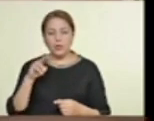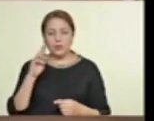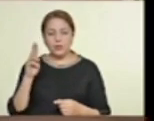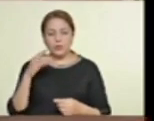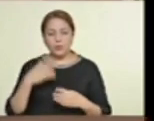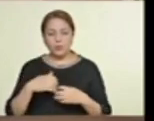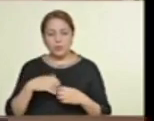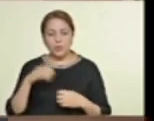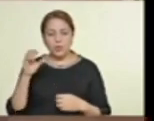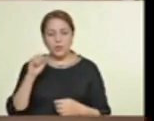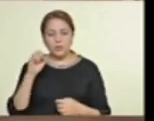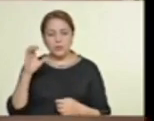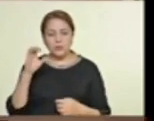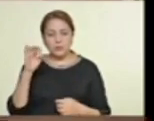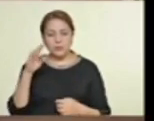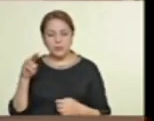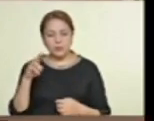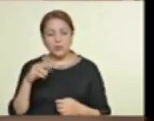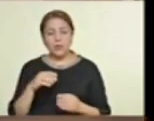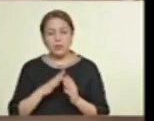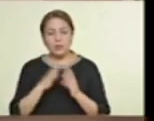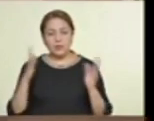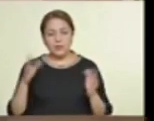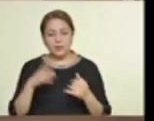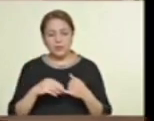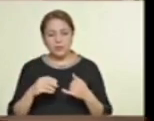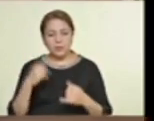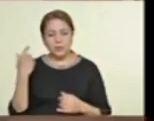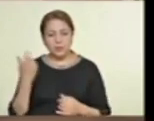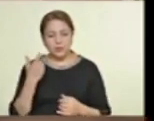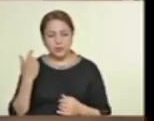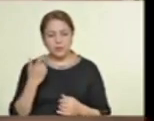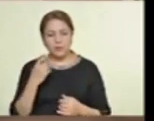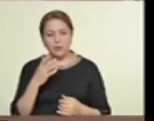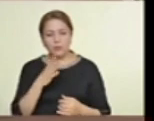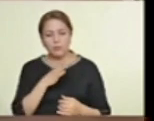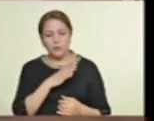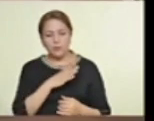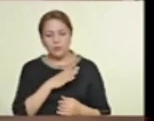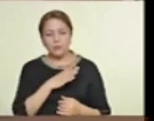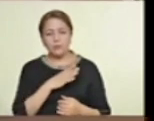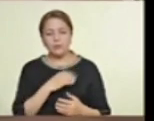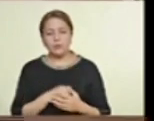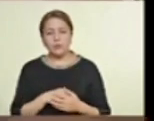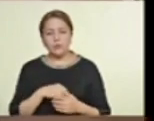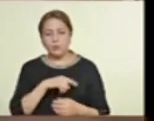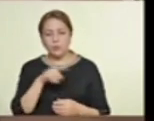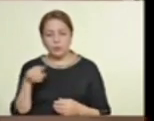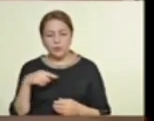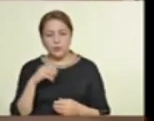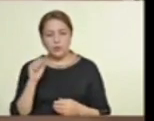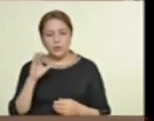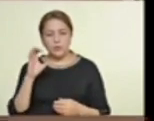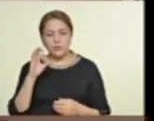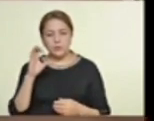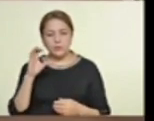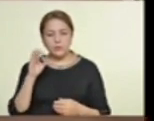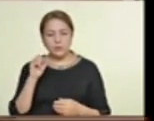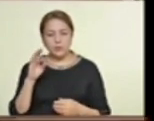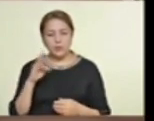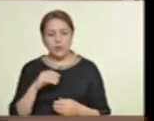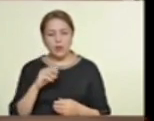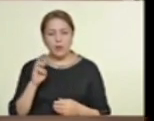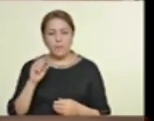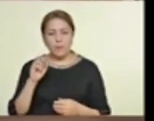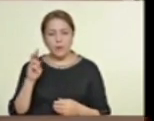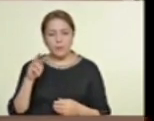yer egalariga xos bo'lgan xo'jalik hisoblanib, ular asosan, demak,